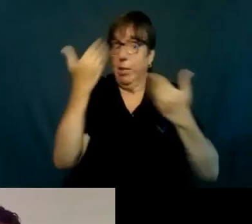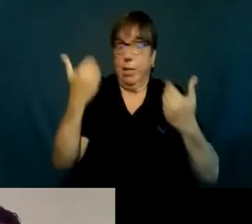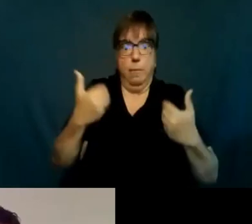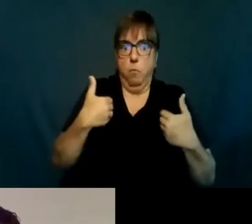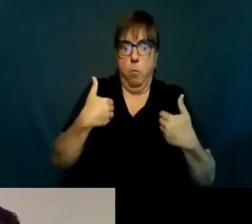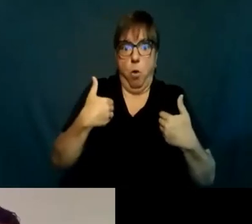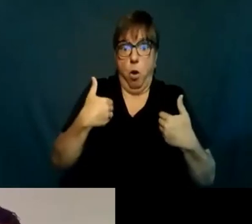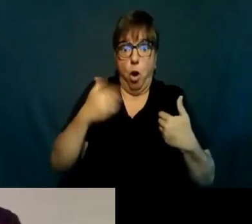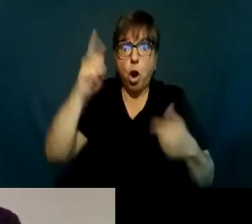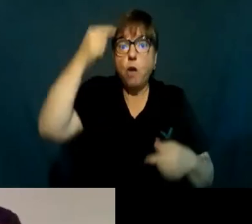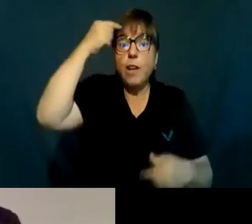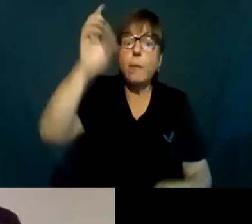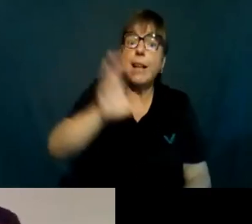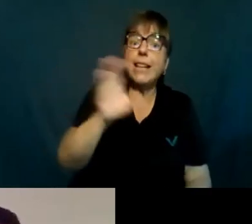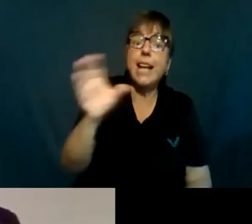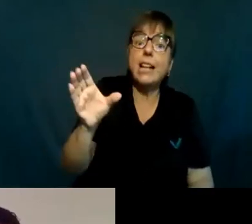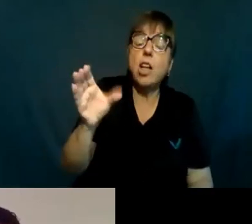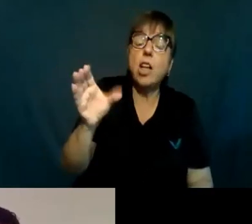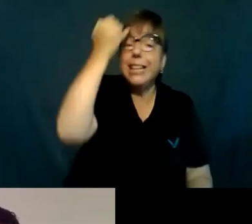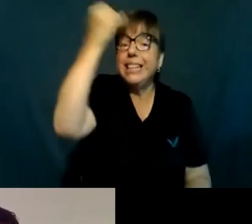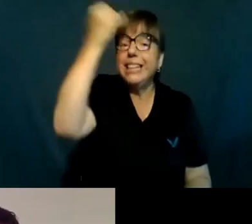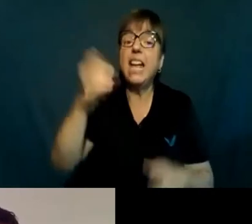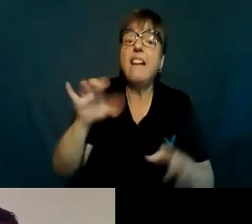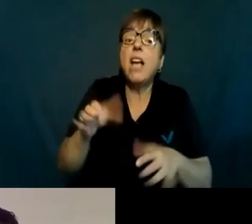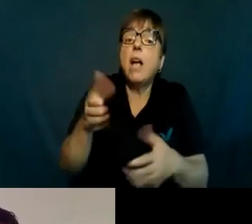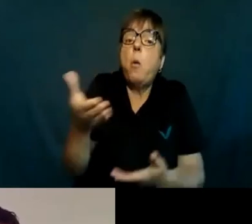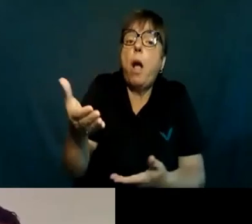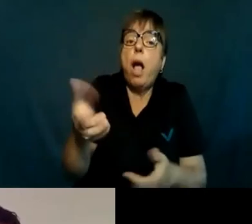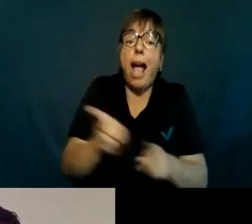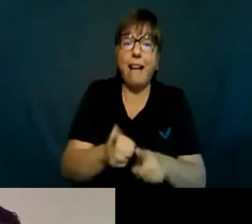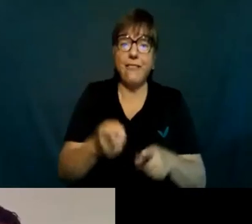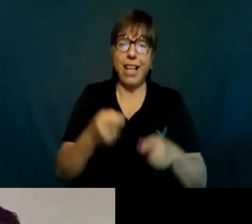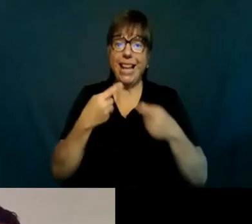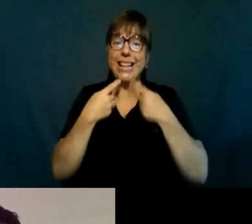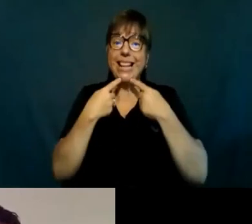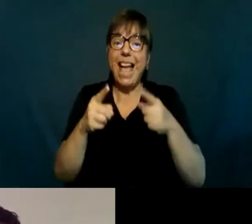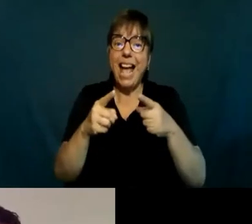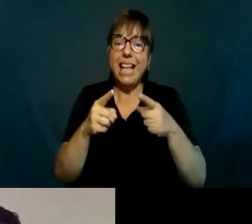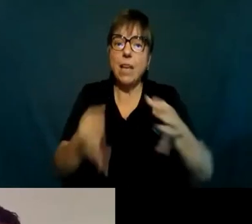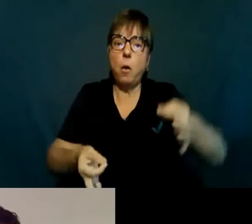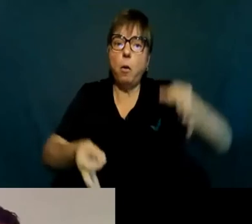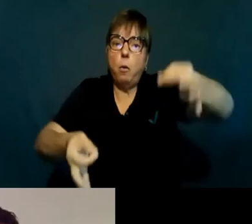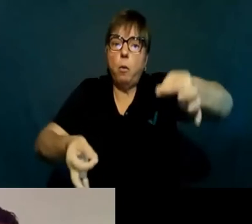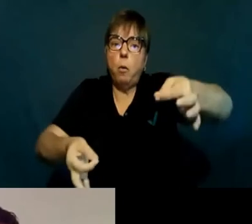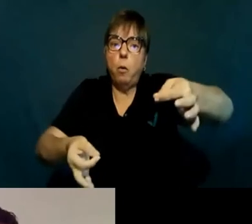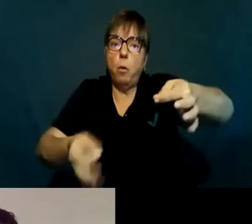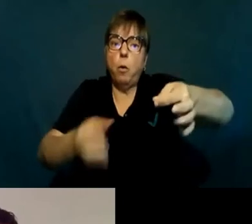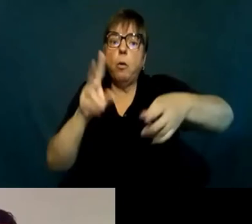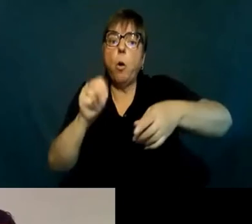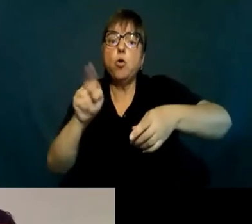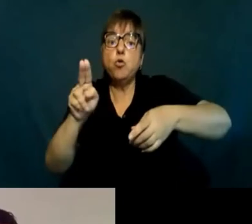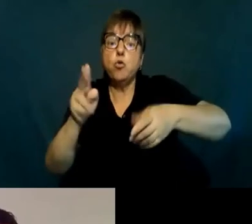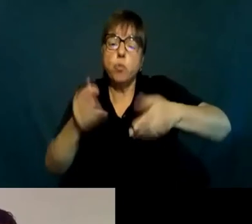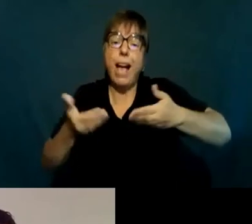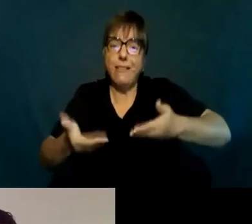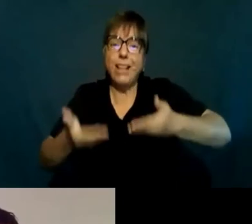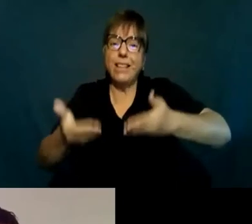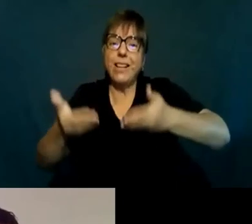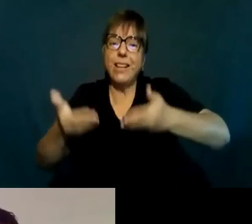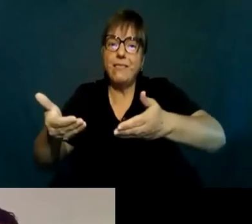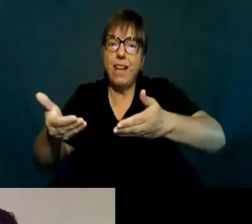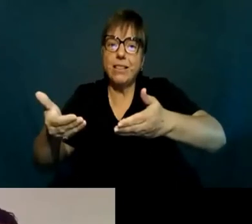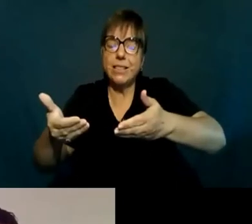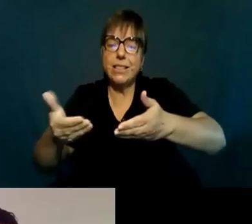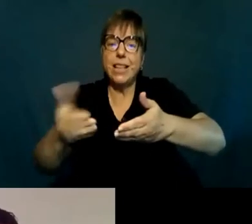a l'intention de faire maintenant avec la Déclaration des Nations unies sur les droits des peuples autochtones. Ils ont promis quelque chose.